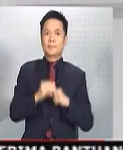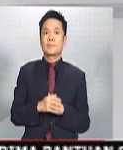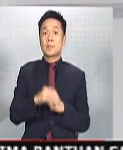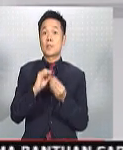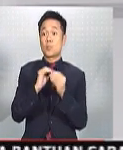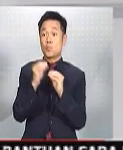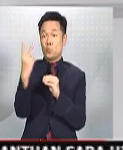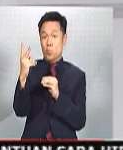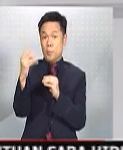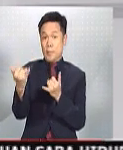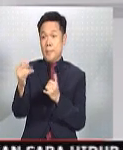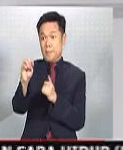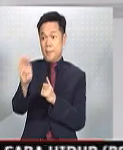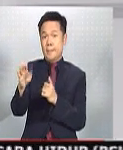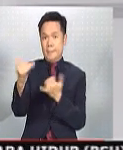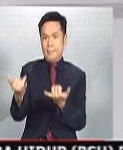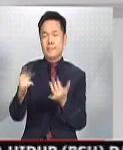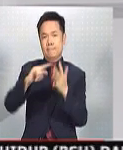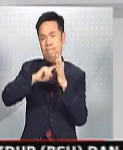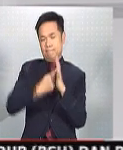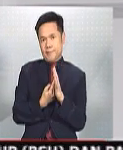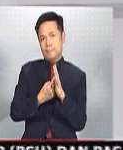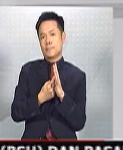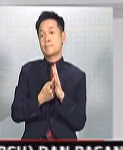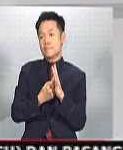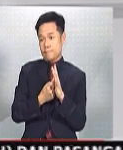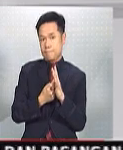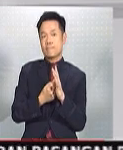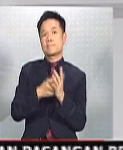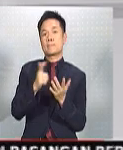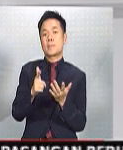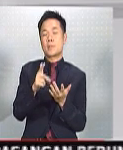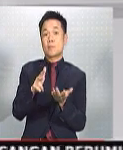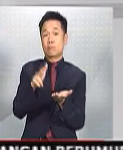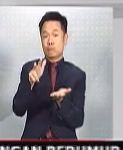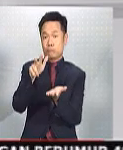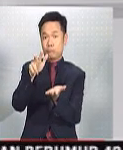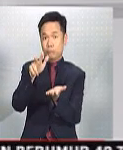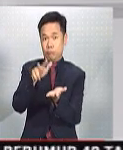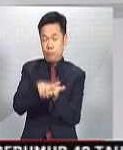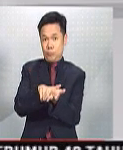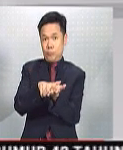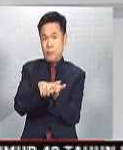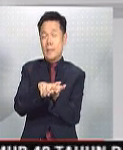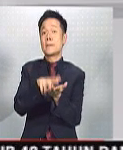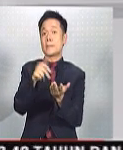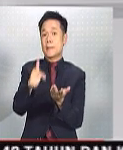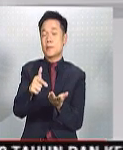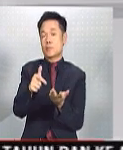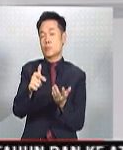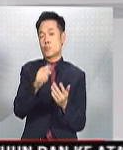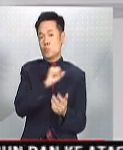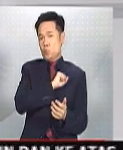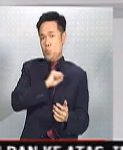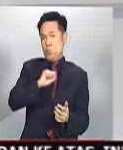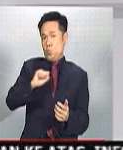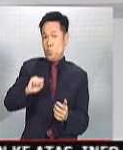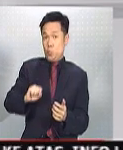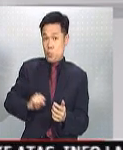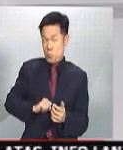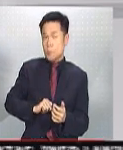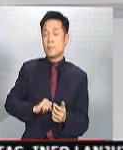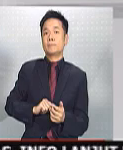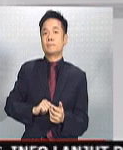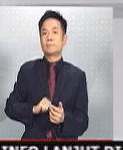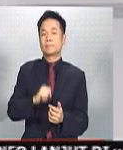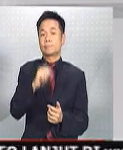ke-12 berkuat kuasa hari ini. Perkara itu disahkan Datuk Pengelola Bijaya kepada Sultan Perak, Kolonel Datuk Abdul Rahim